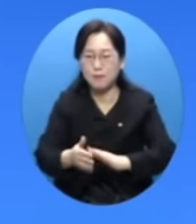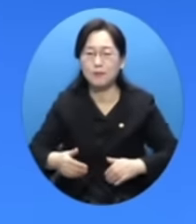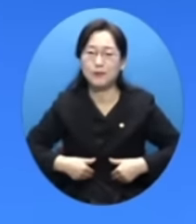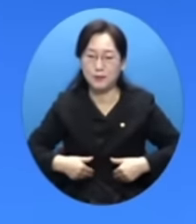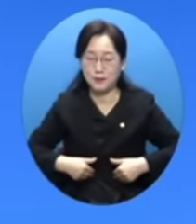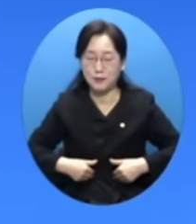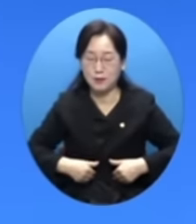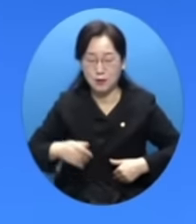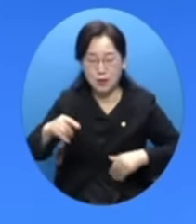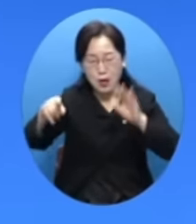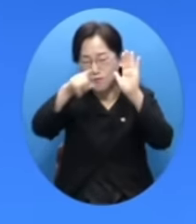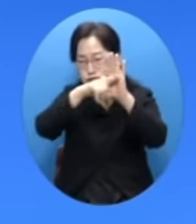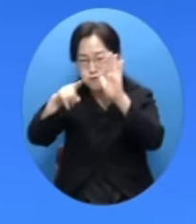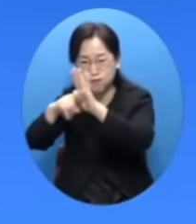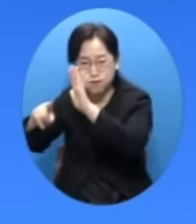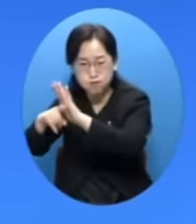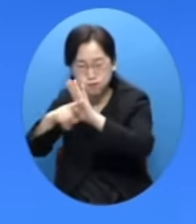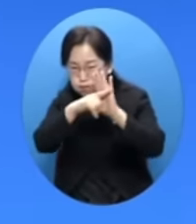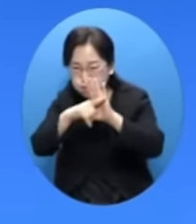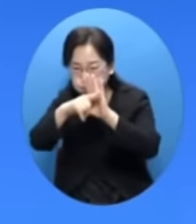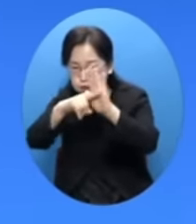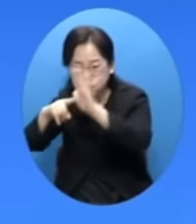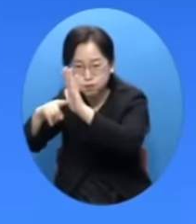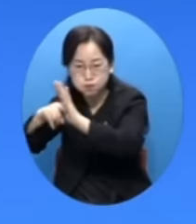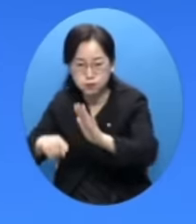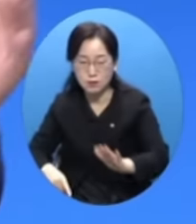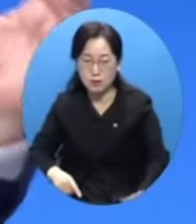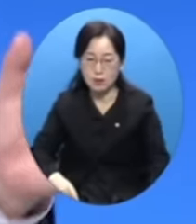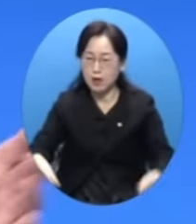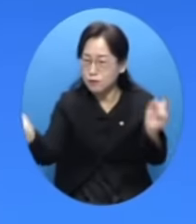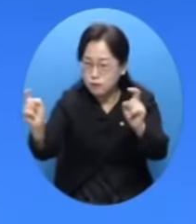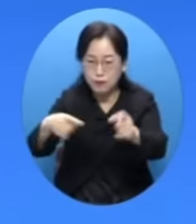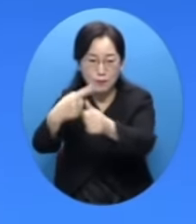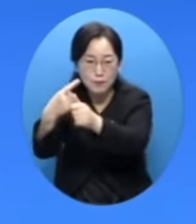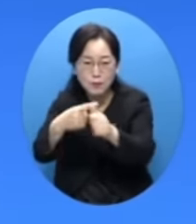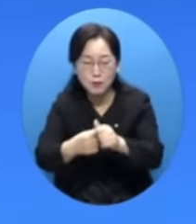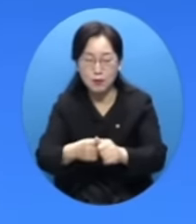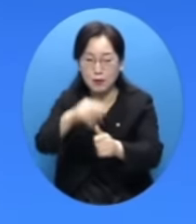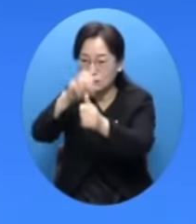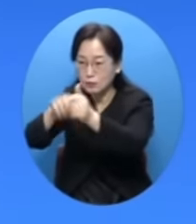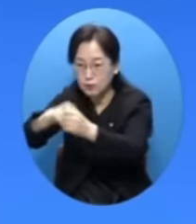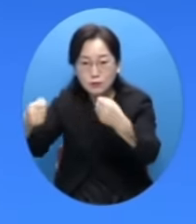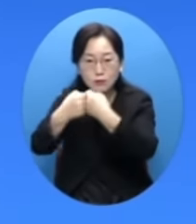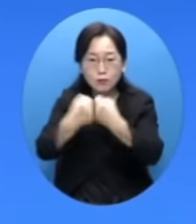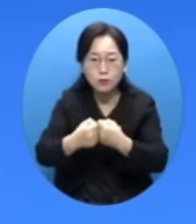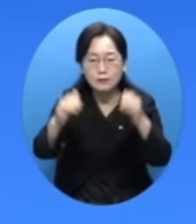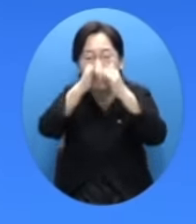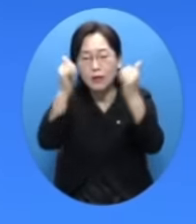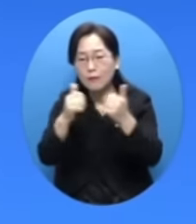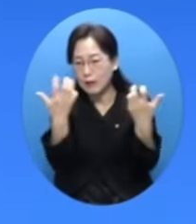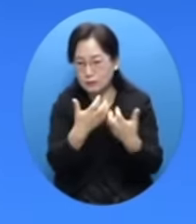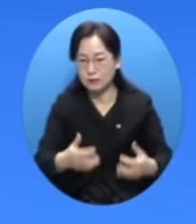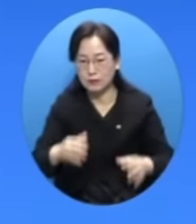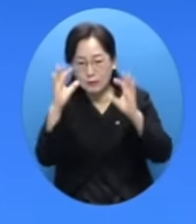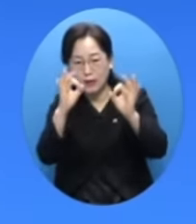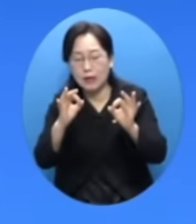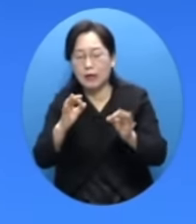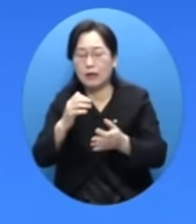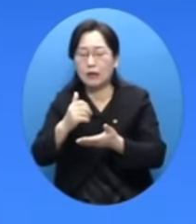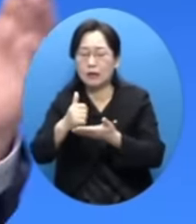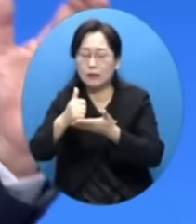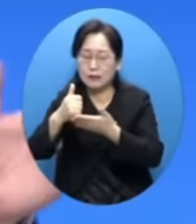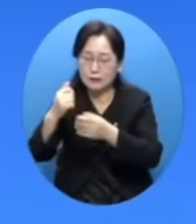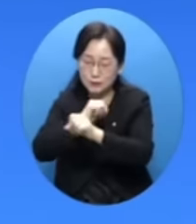우리가 부정적으로 말하고 비판하고 물고 뜯고 싸우고 이것이 우리 사회를 뒤덮고 있습니다. 주님 용서하여 주옵소서.